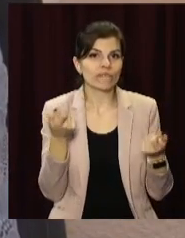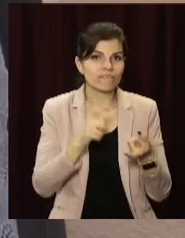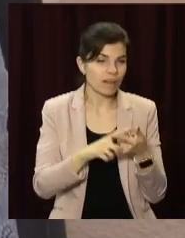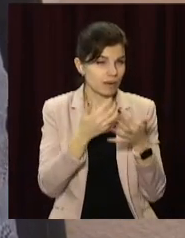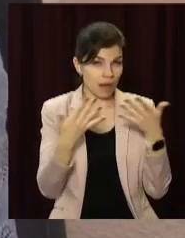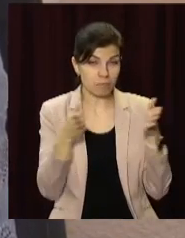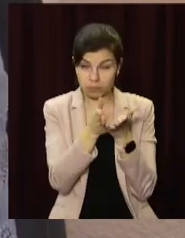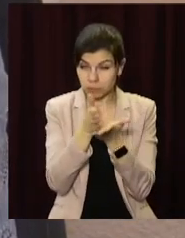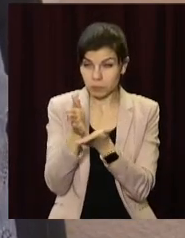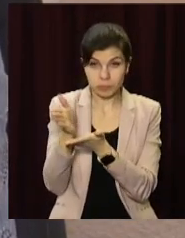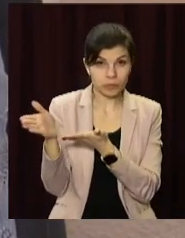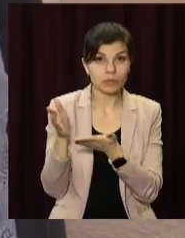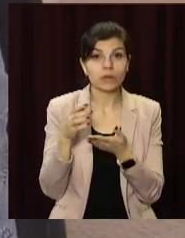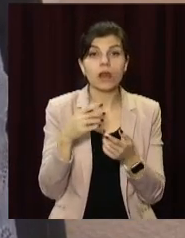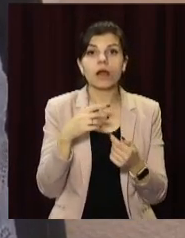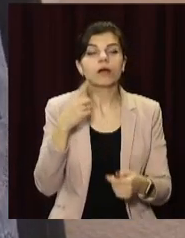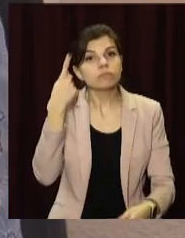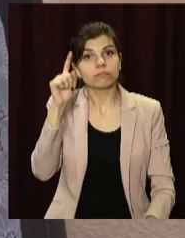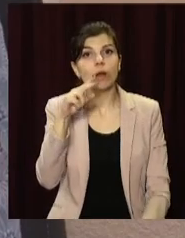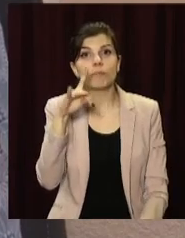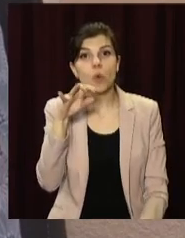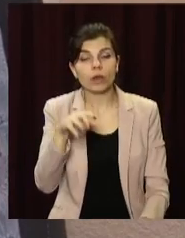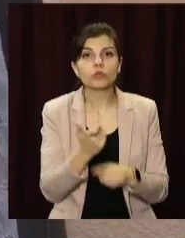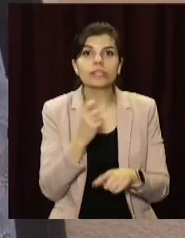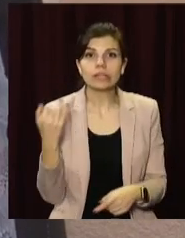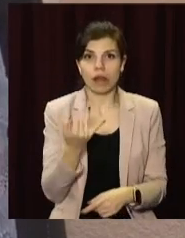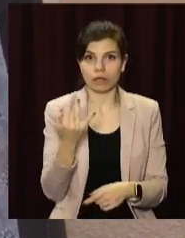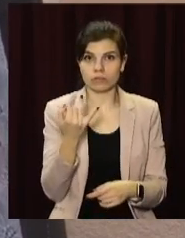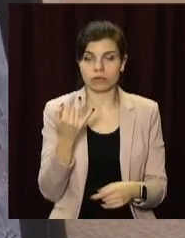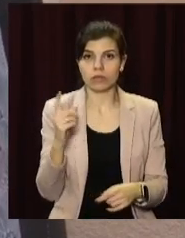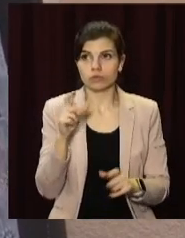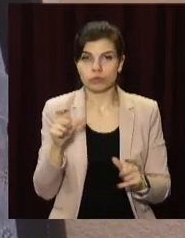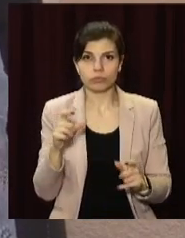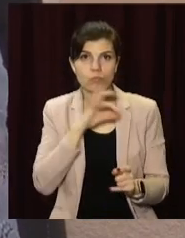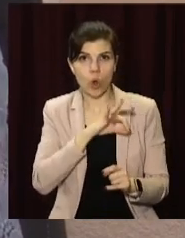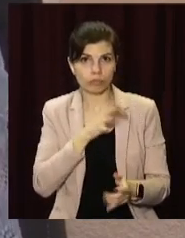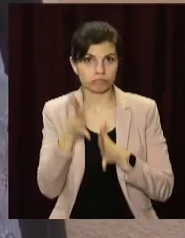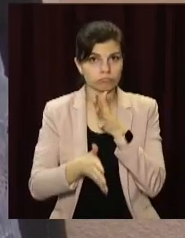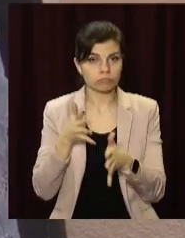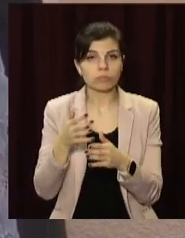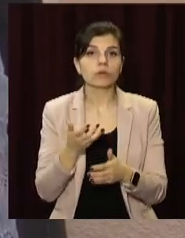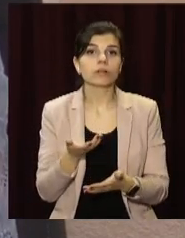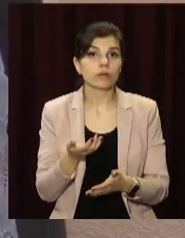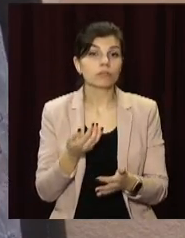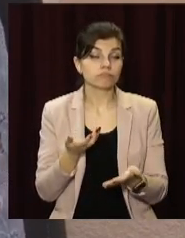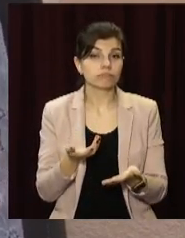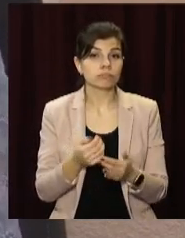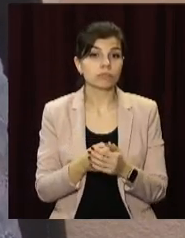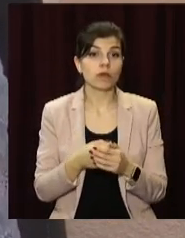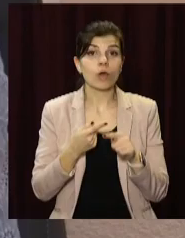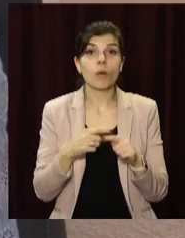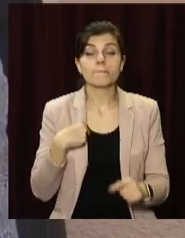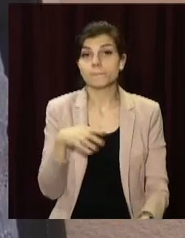здоров'я. Цей проєкт повинен бути щось цікаве внести до зазначених розділів. Да? Тобто